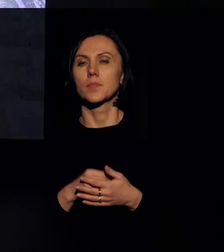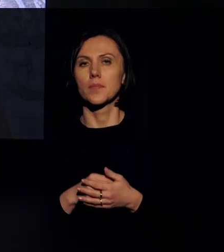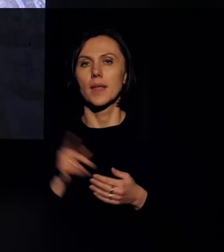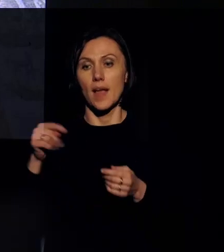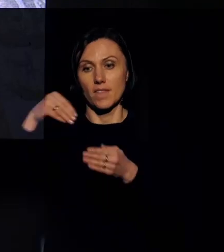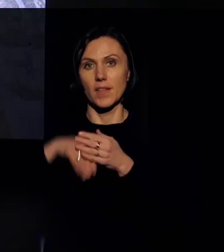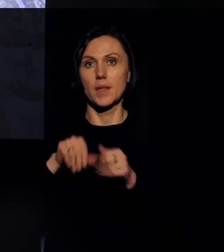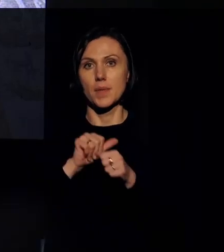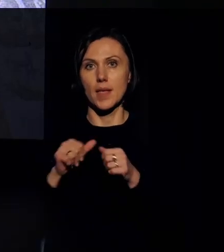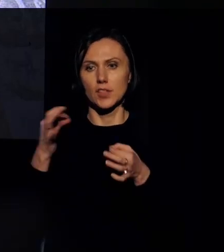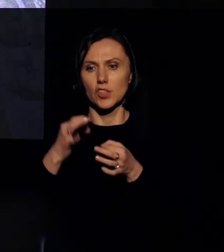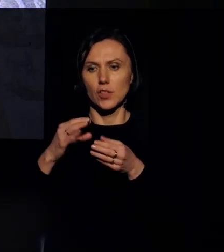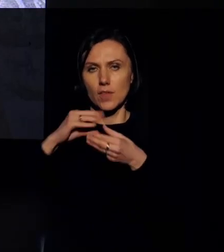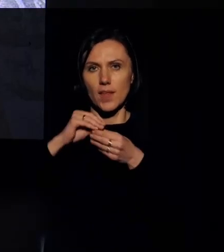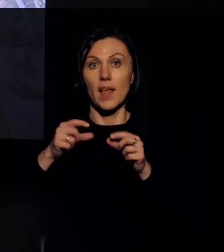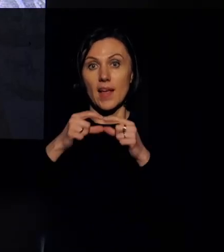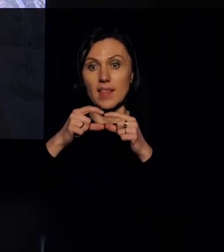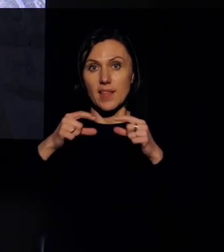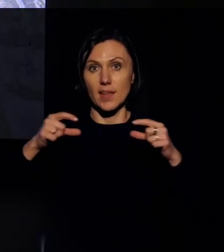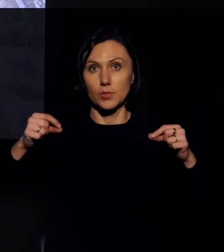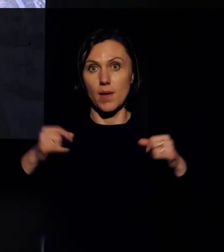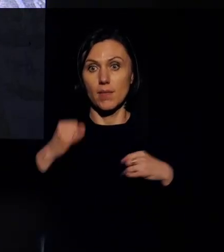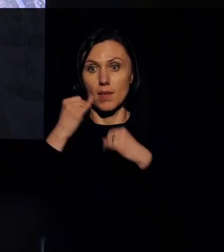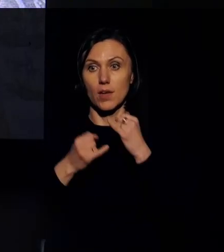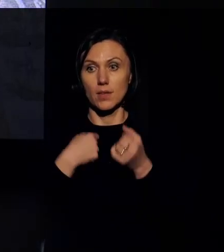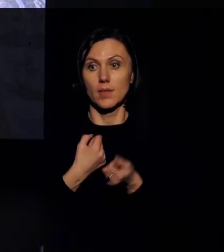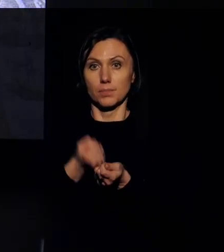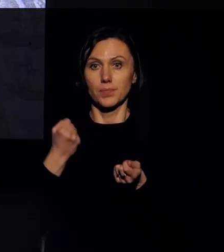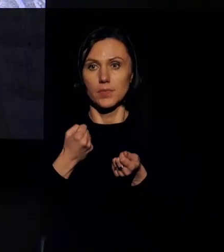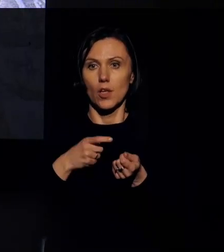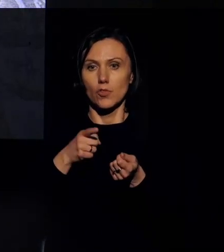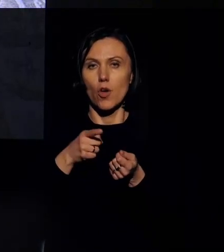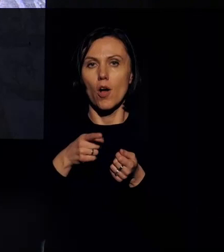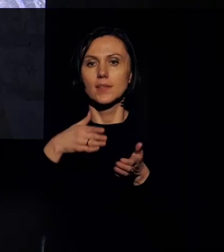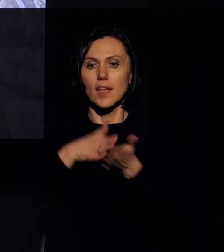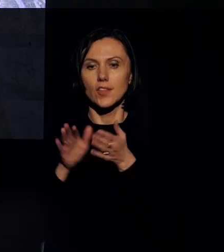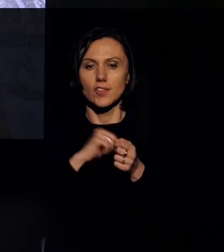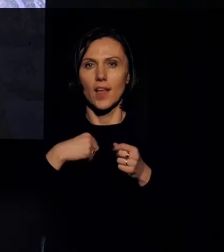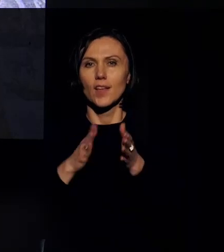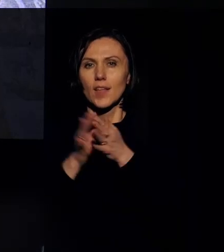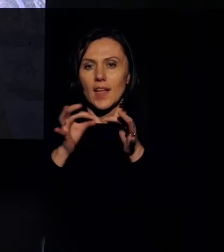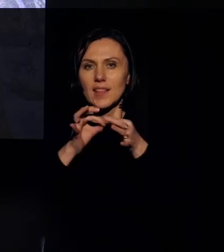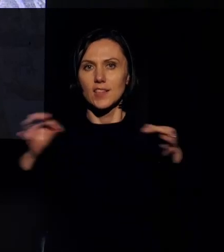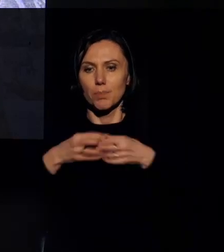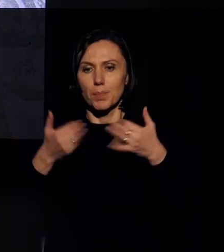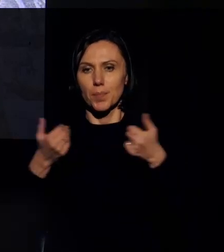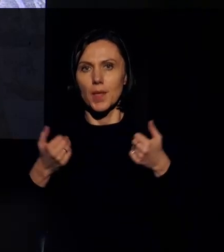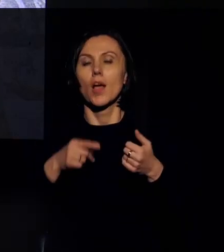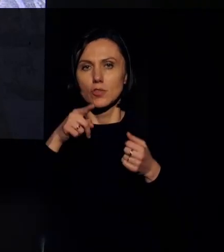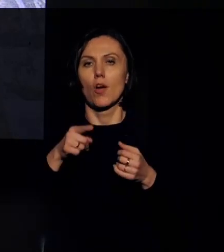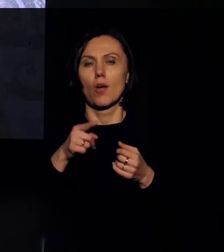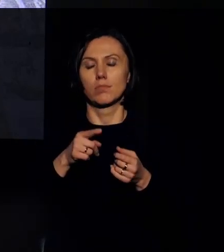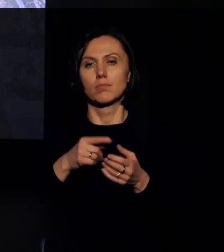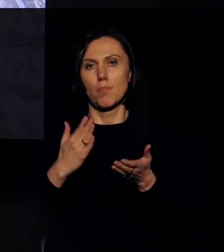zaszyta taśma i w momencie szarpnięcia to wszystko zaczyna się pomału rozpruwać i w rezultacie wyhamowuje lot i